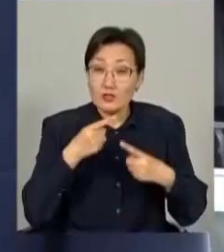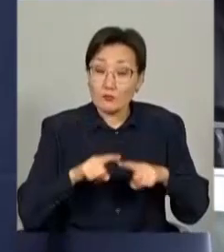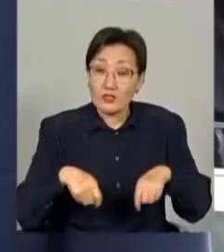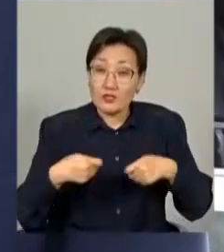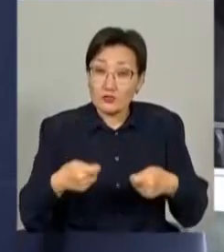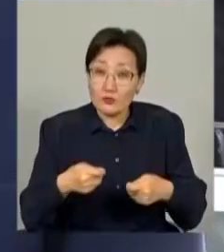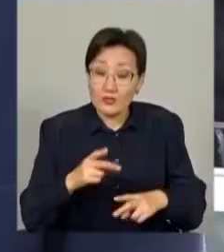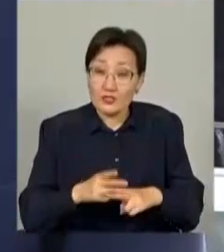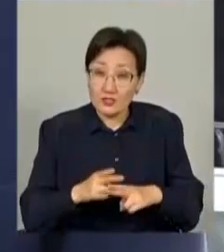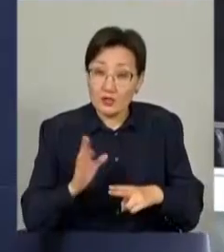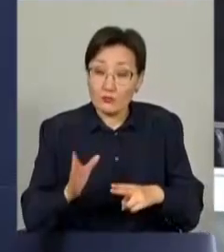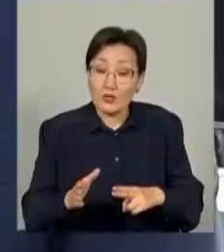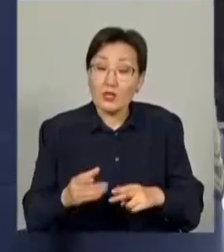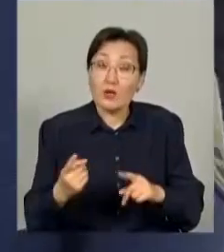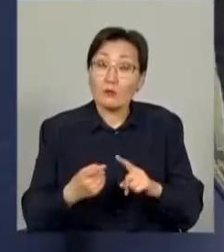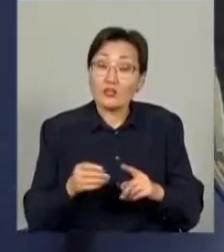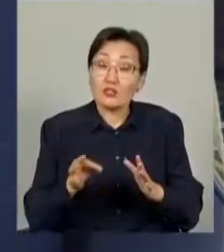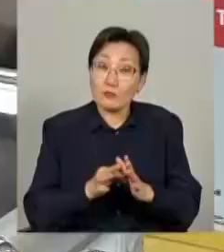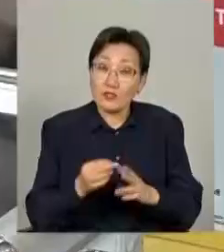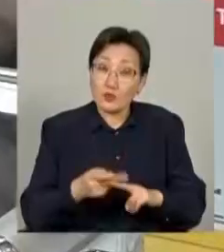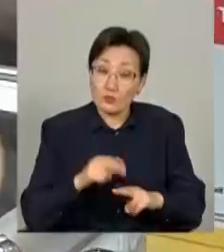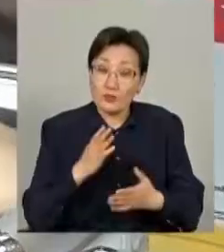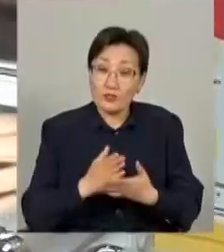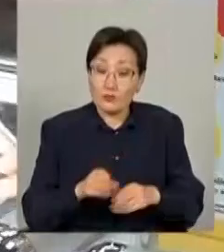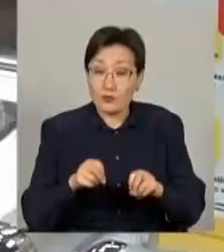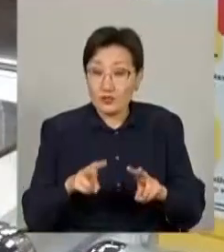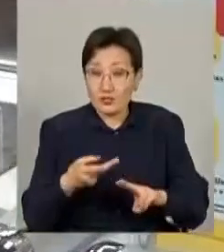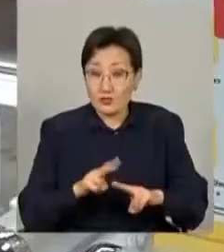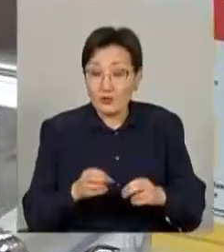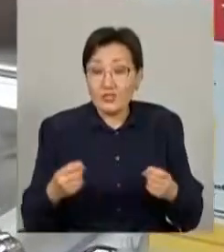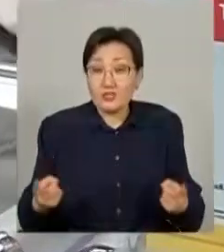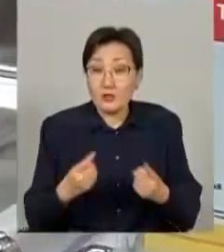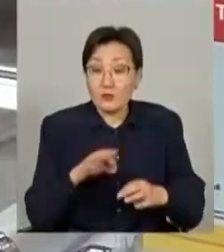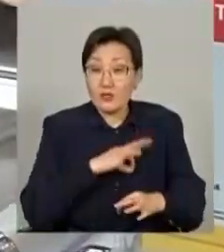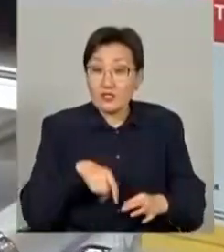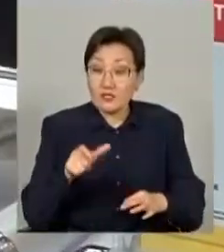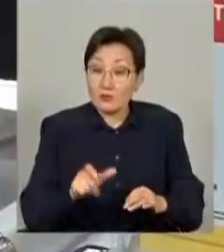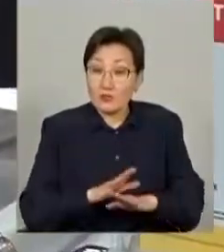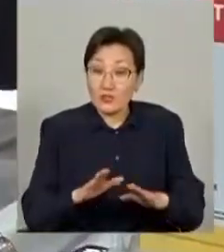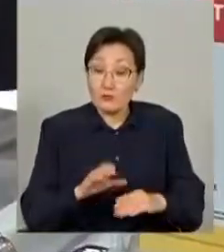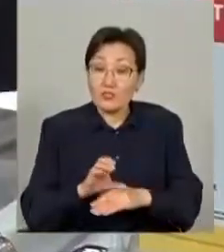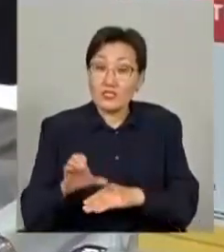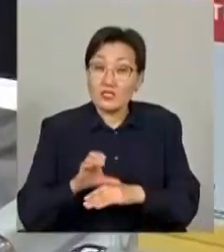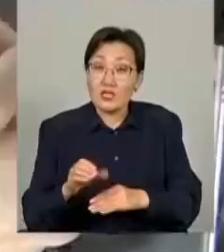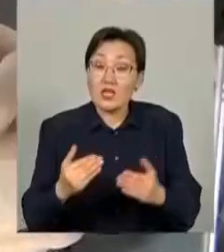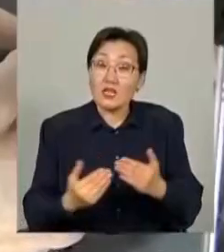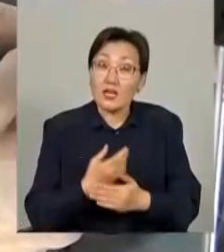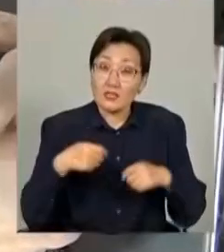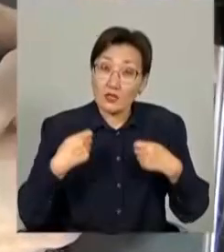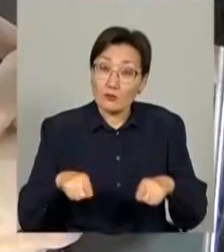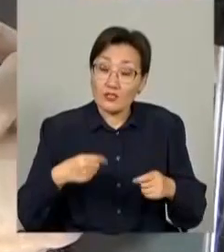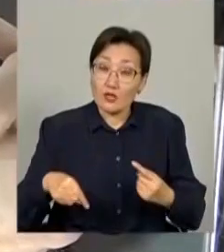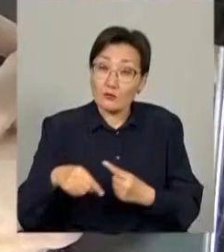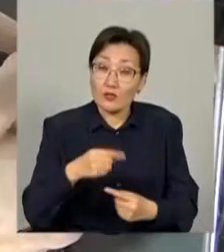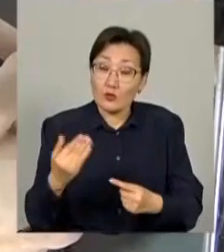кедергі болады. Осы ең бірінші мақсат осы болып табылады. Мамандар бұл қарапайым тұтынушыға ғана емес, тауарды қайта сататын кәсіпкерлерге